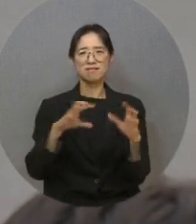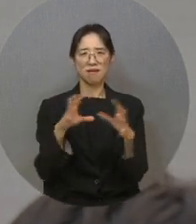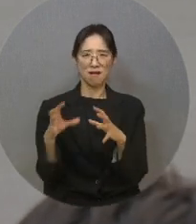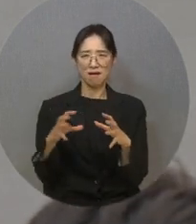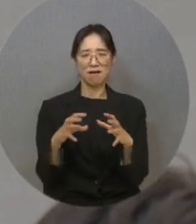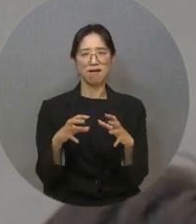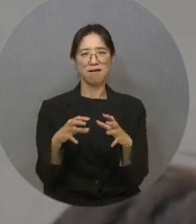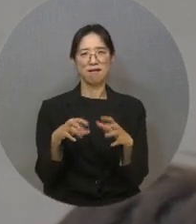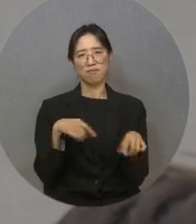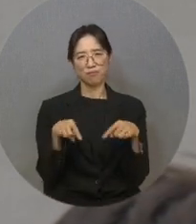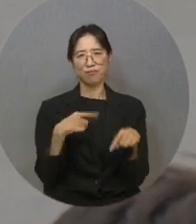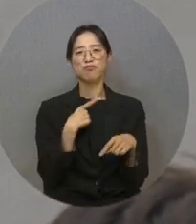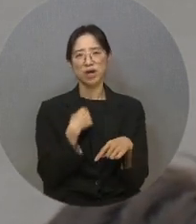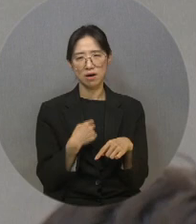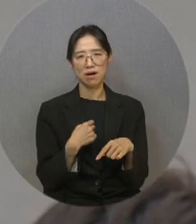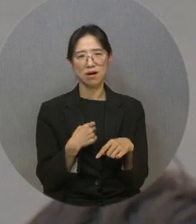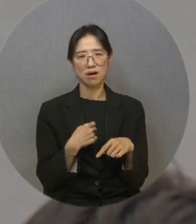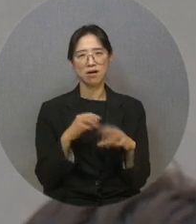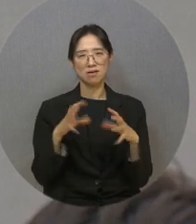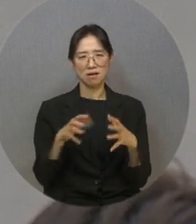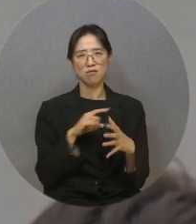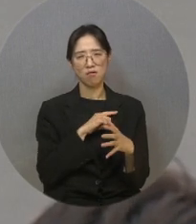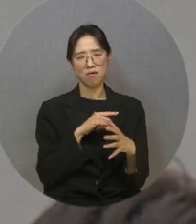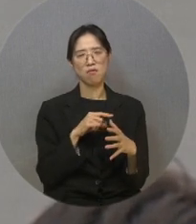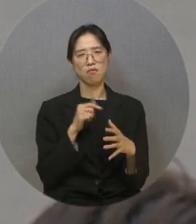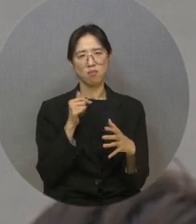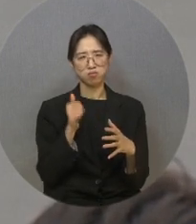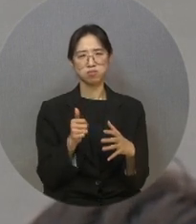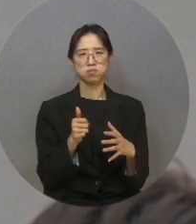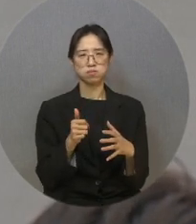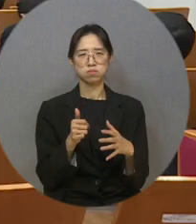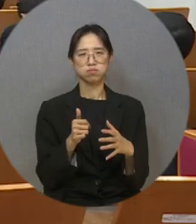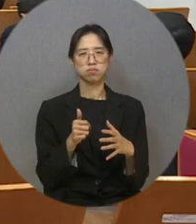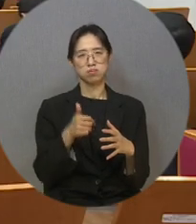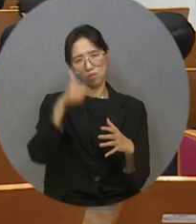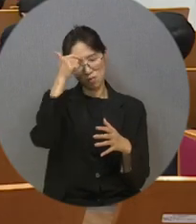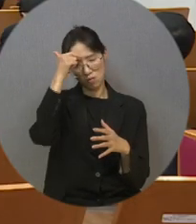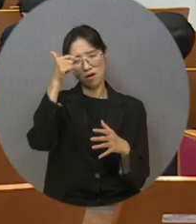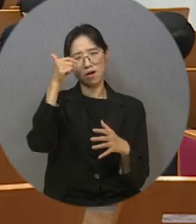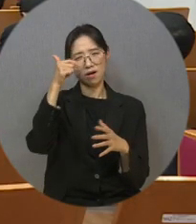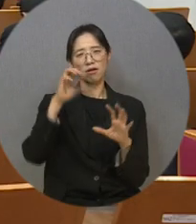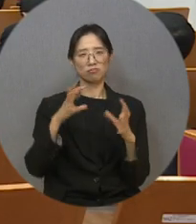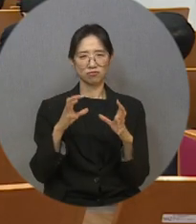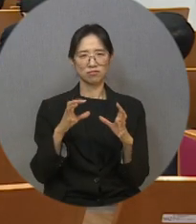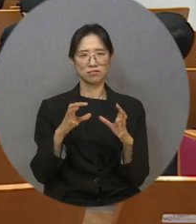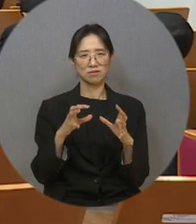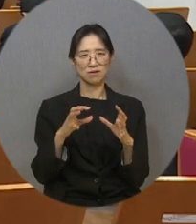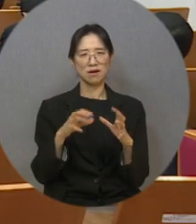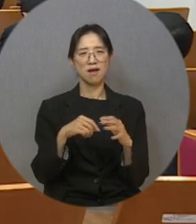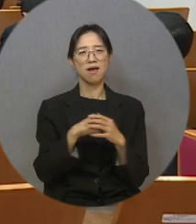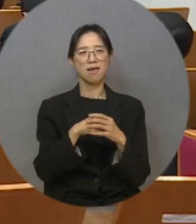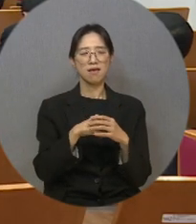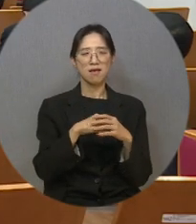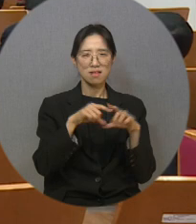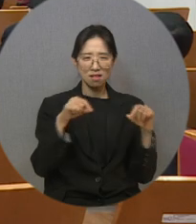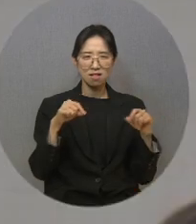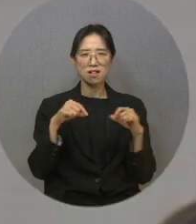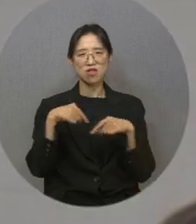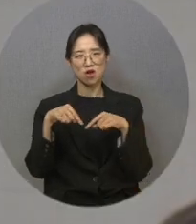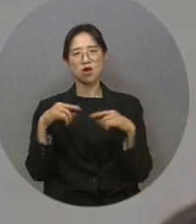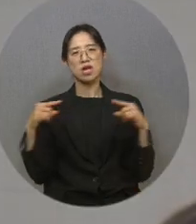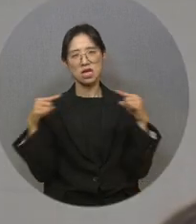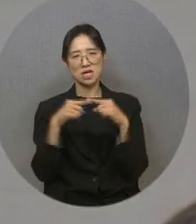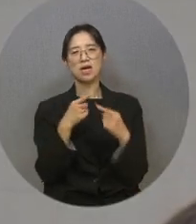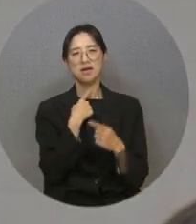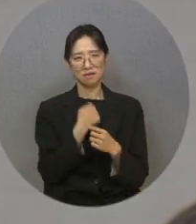나라를 다스렸고 세계 최고의 최초의 고대 국가고 재정 일치를 했던 그런 나라였습니다.